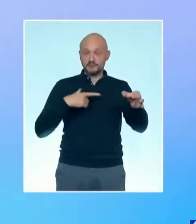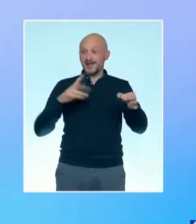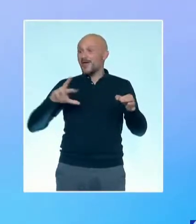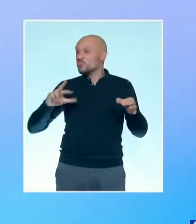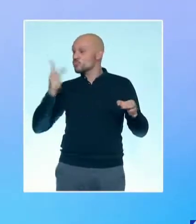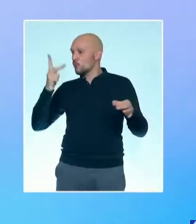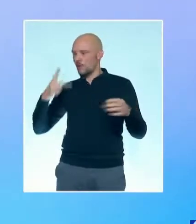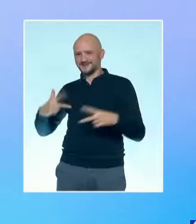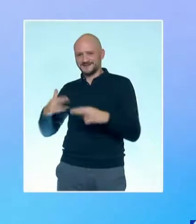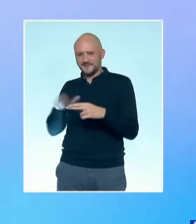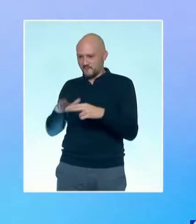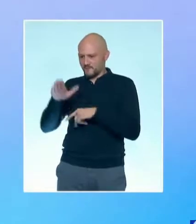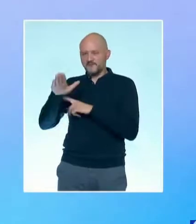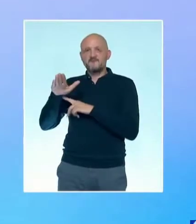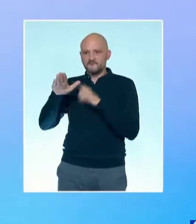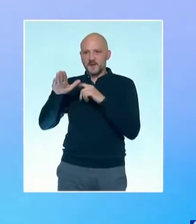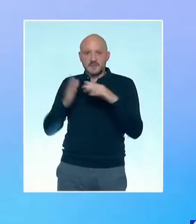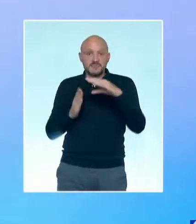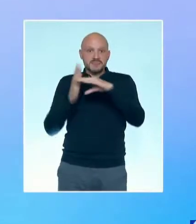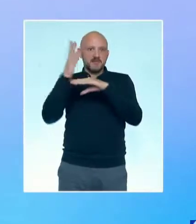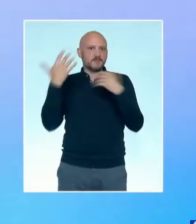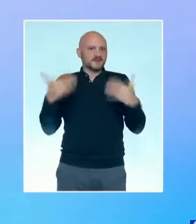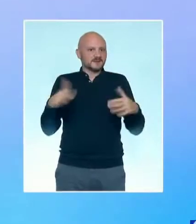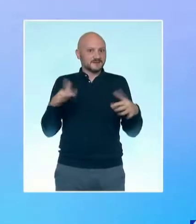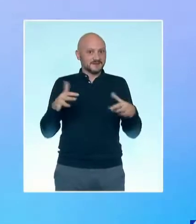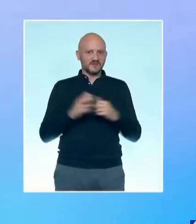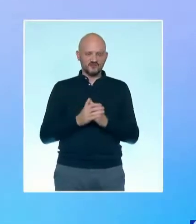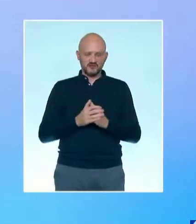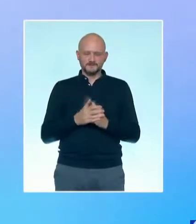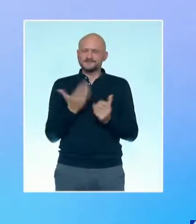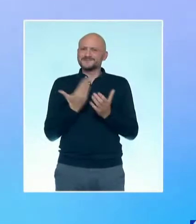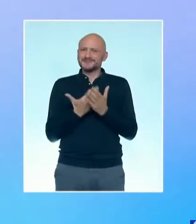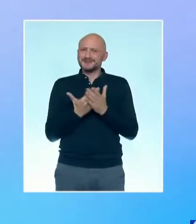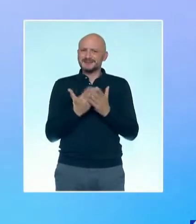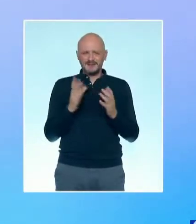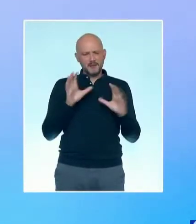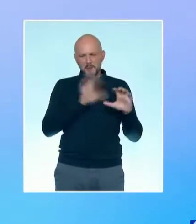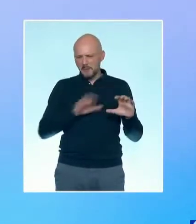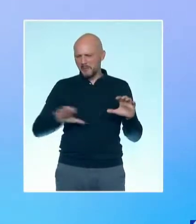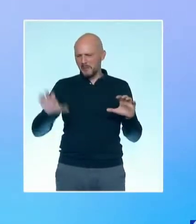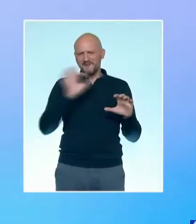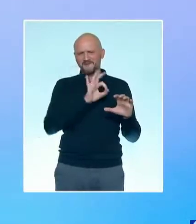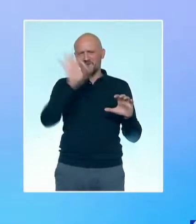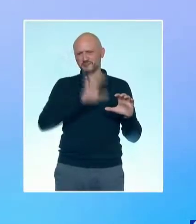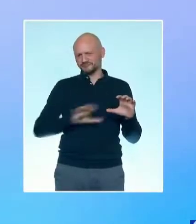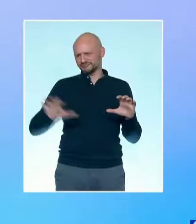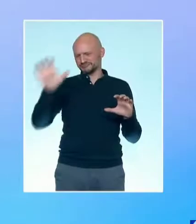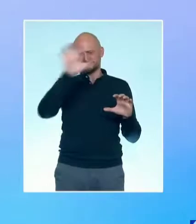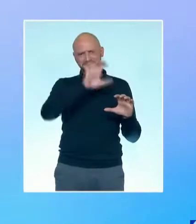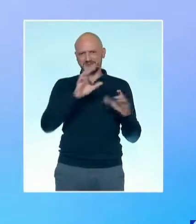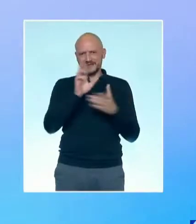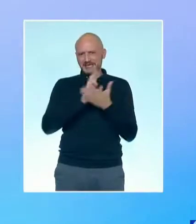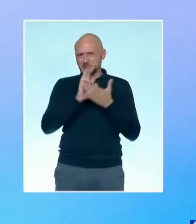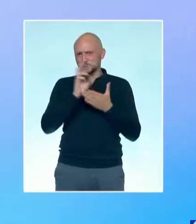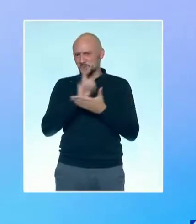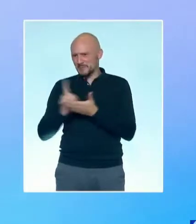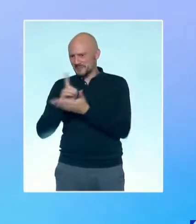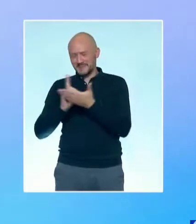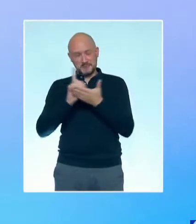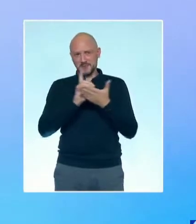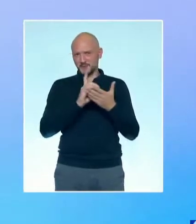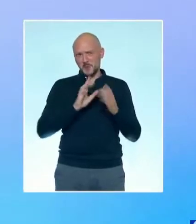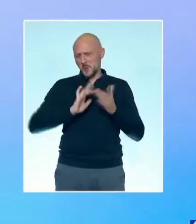de la 3e vague. Cette 5e vague, elle frappe toutes les régions, tous les départements, et nous constatons d'ailleurs qu'elle est encore plus forte dans